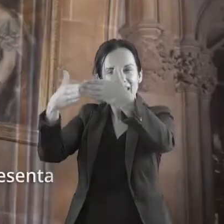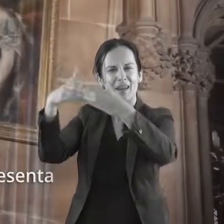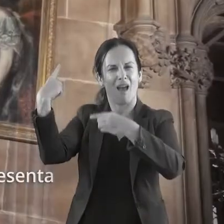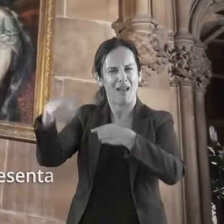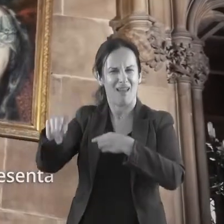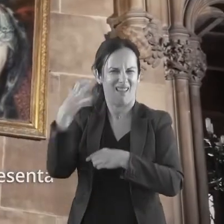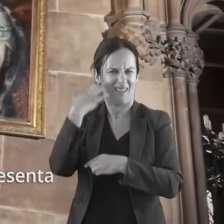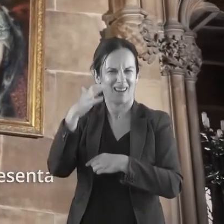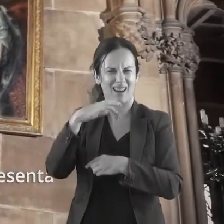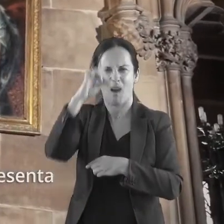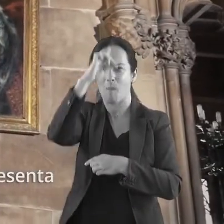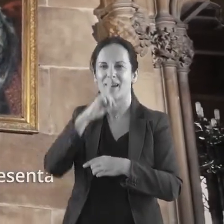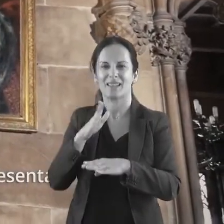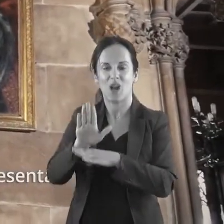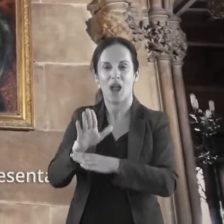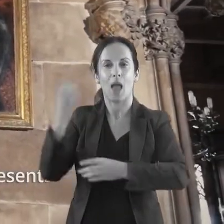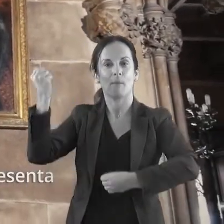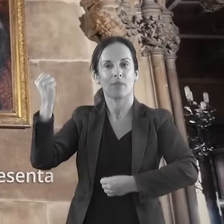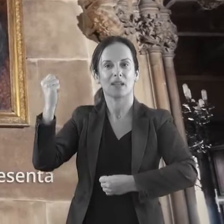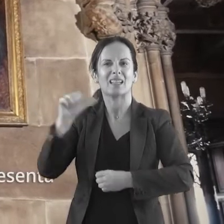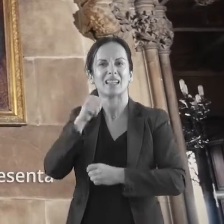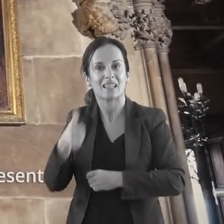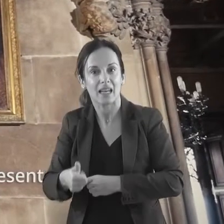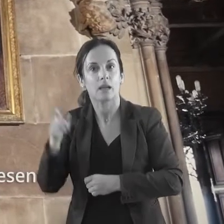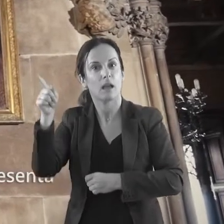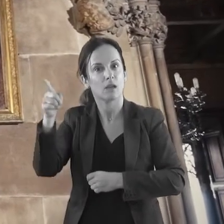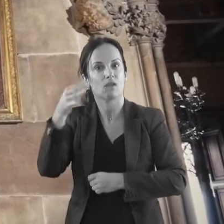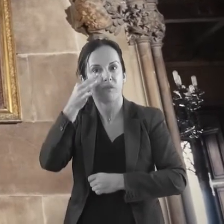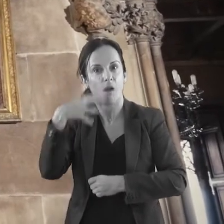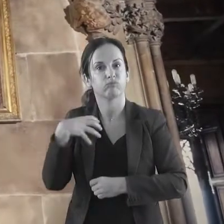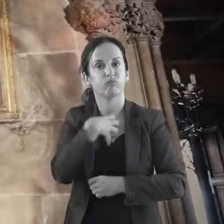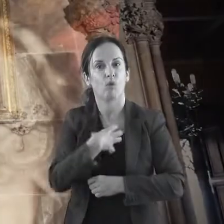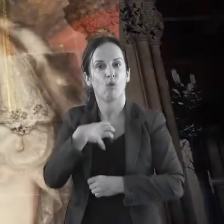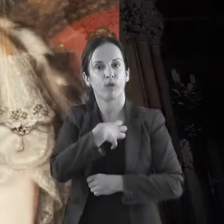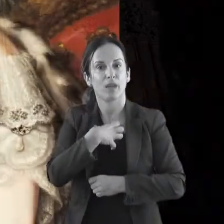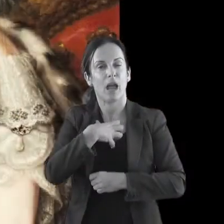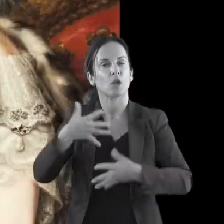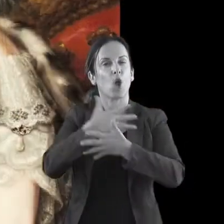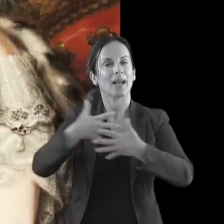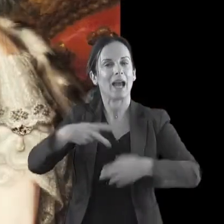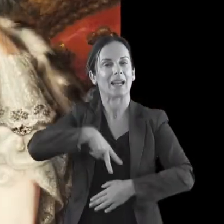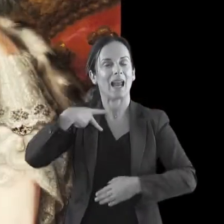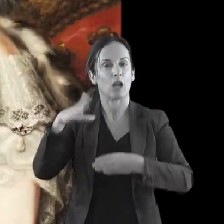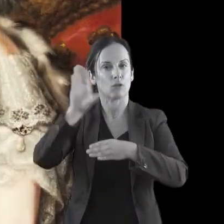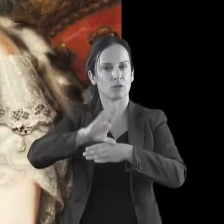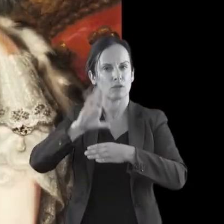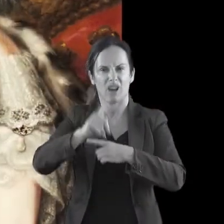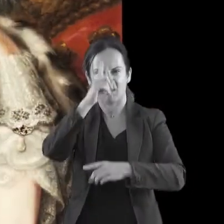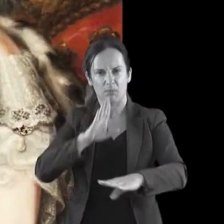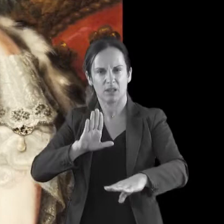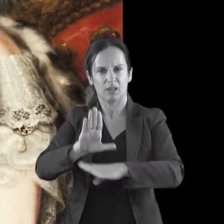Ens aturam davant el primer quadre que representa la reina Isabel II, mare d'un rei que hem vist abans, Alfons XII.